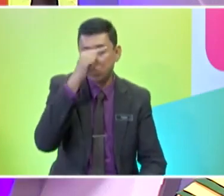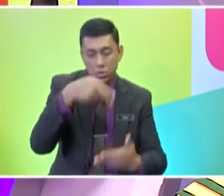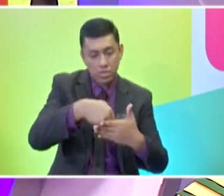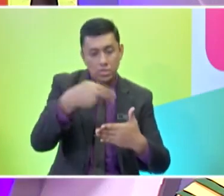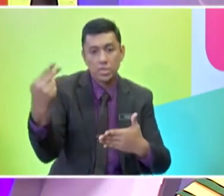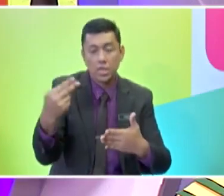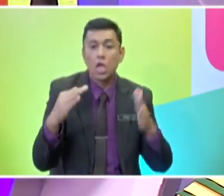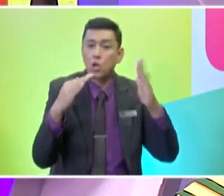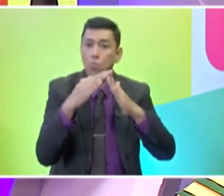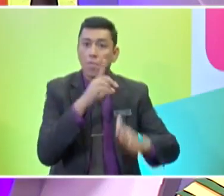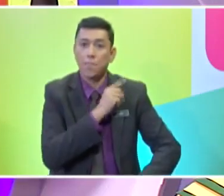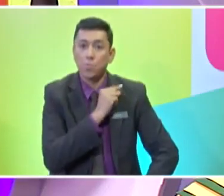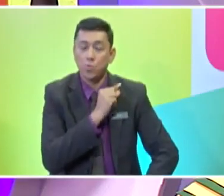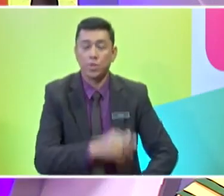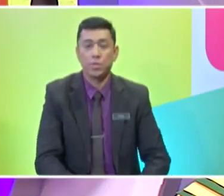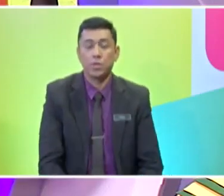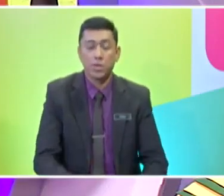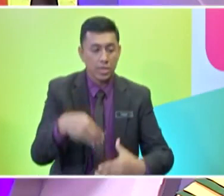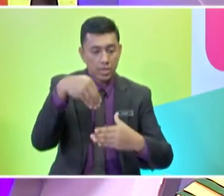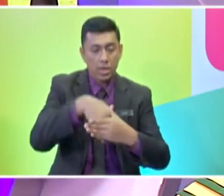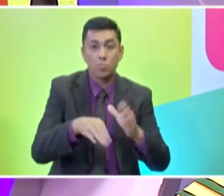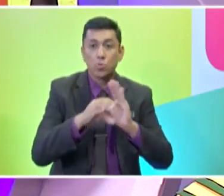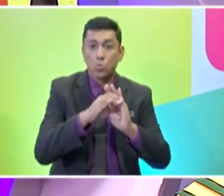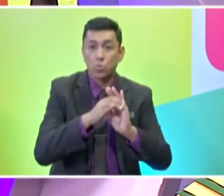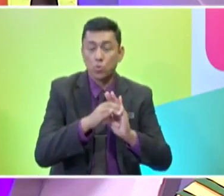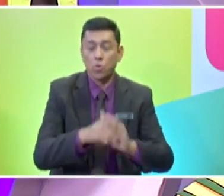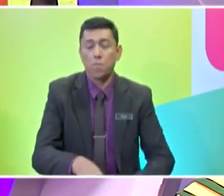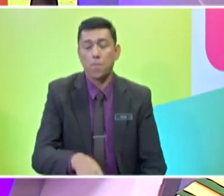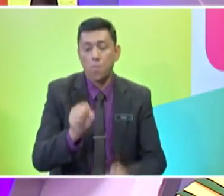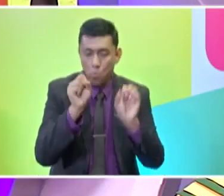sebuah rumah burung menarik seperti mani yang ada dalam contoh Disini